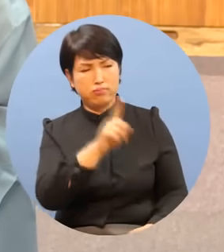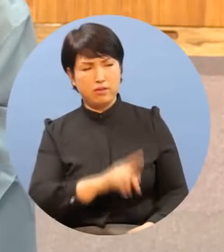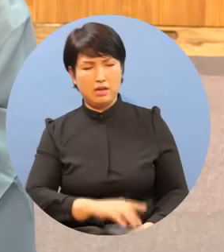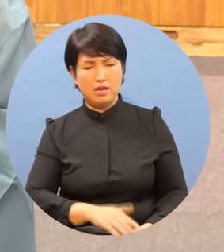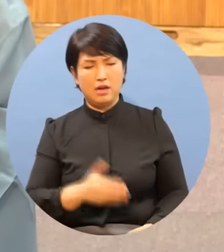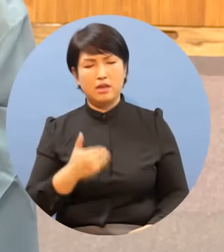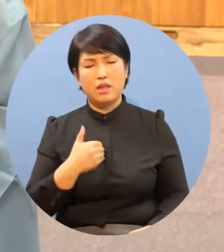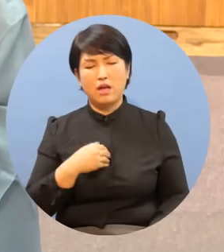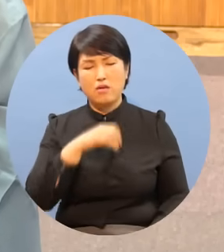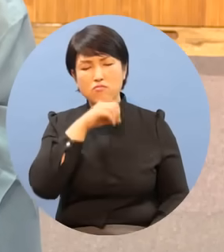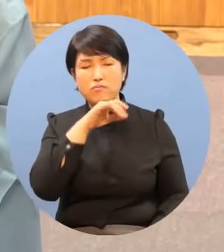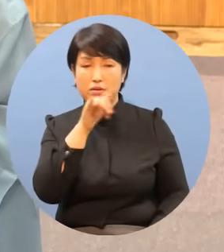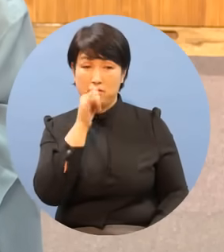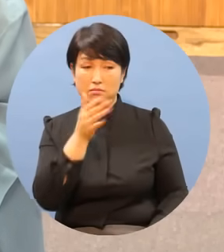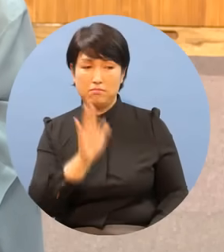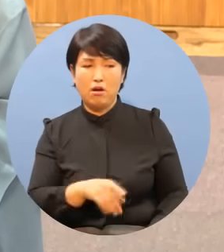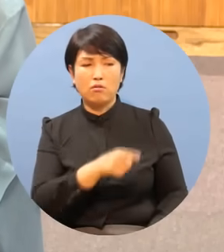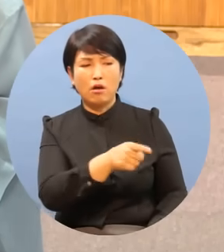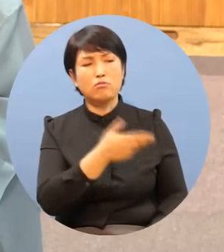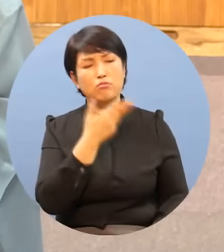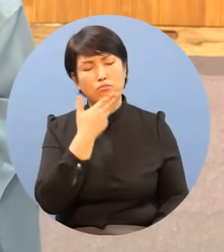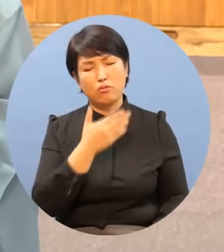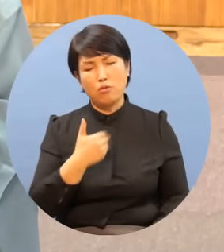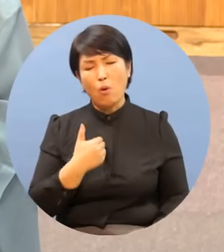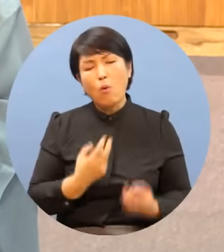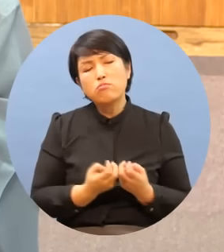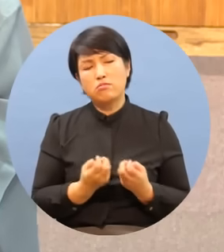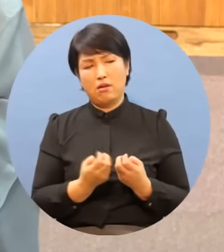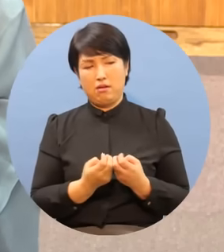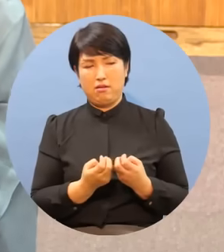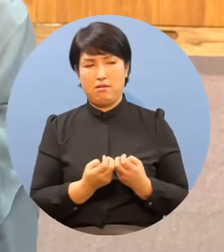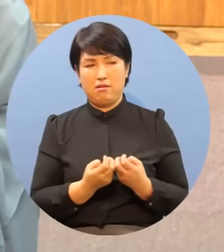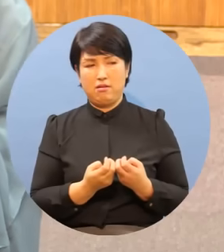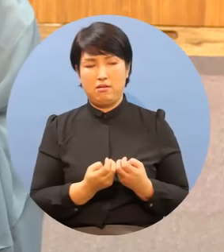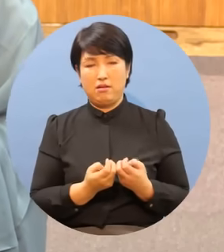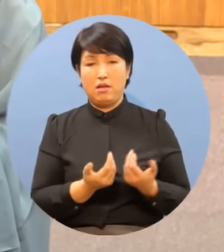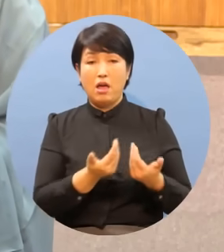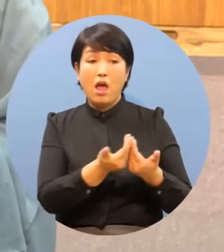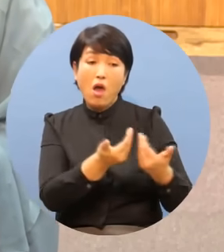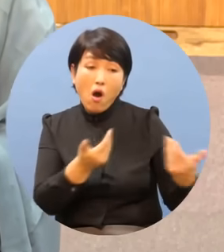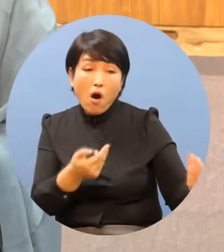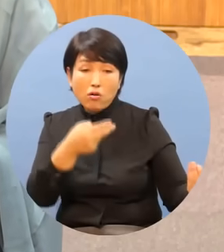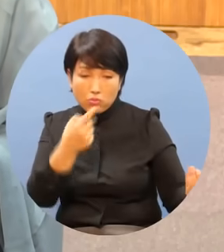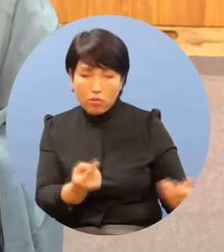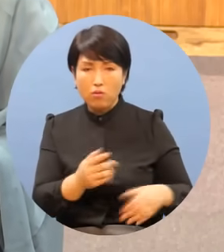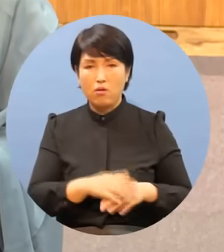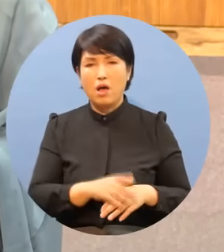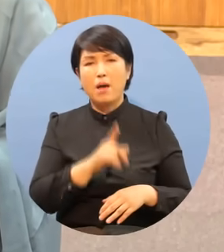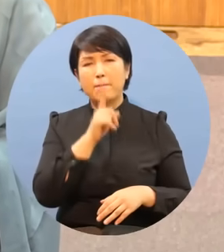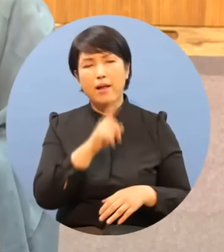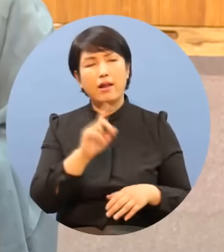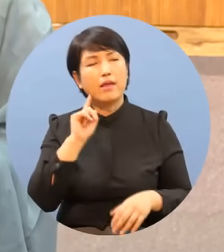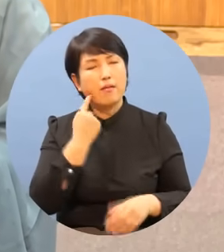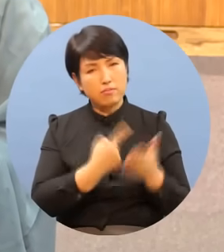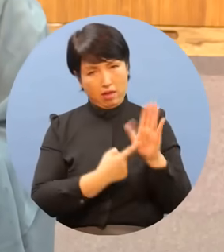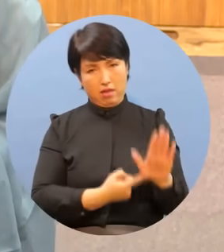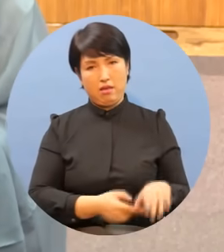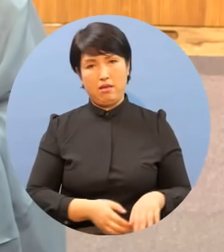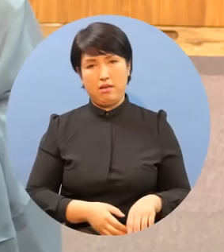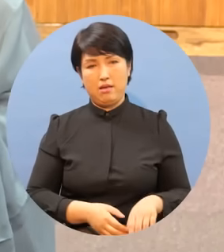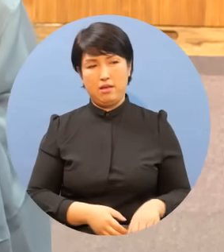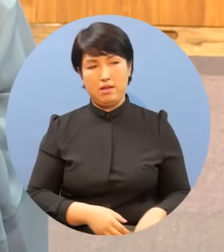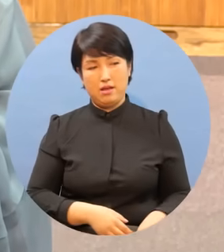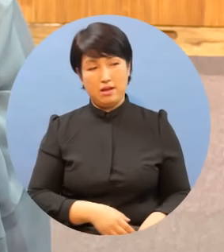거예요. 내가 불평은 좀 해도 내가 당신 없이 어떻게 살아. 헤어지더라도 말을 그렇게 해야 된다 이 말이 알았죠?